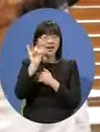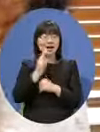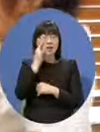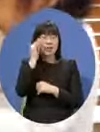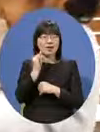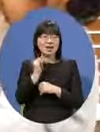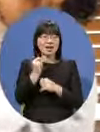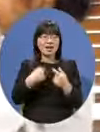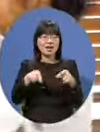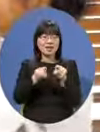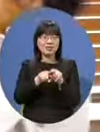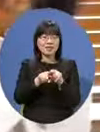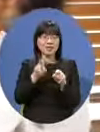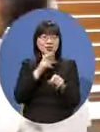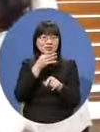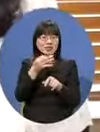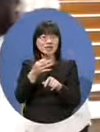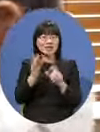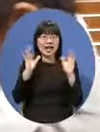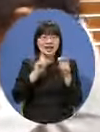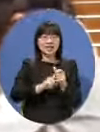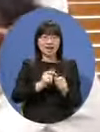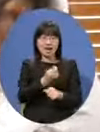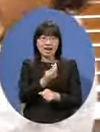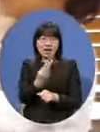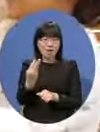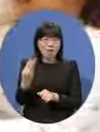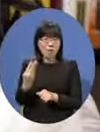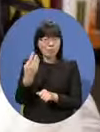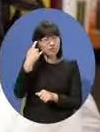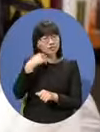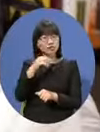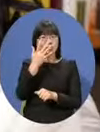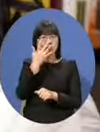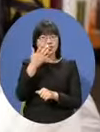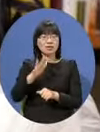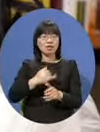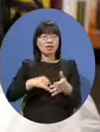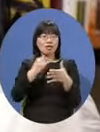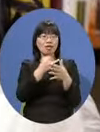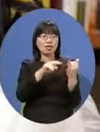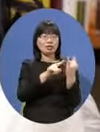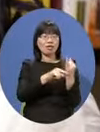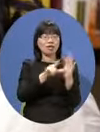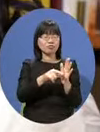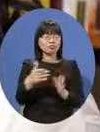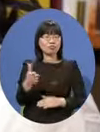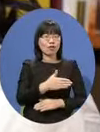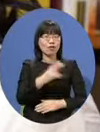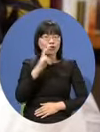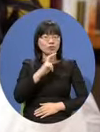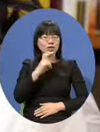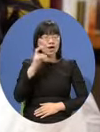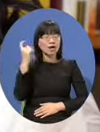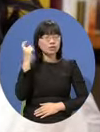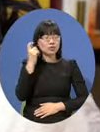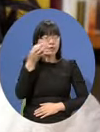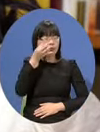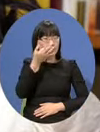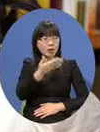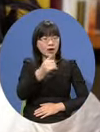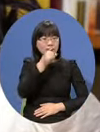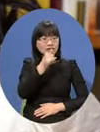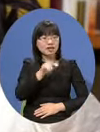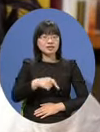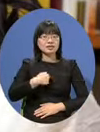엄마와 노래하는 아이들 한두 번 해본 것 같지 않죠? 첫째 딸을 가졌을 때부터 음악을 들려주면